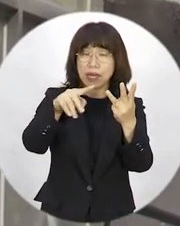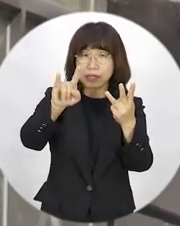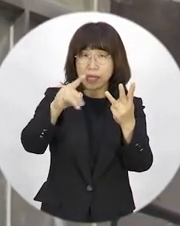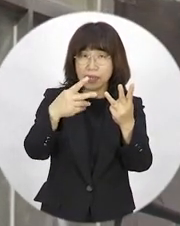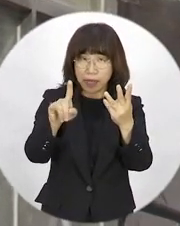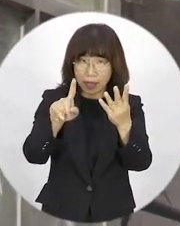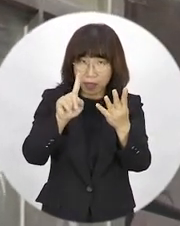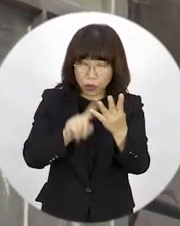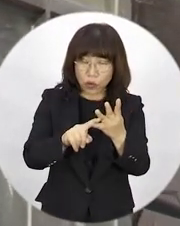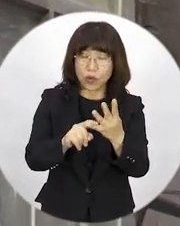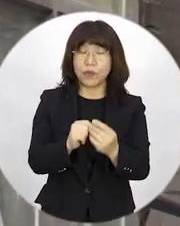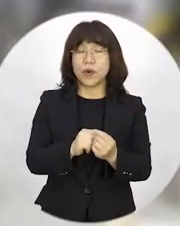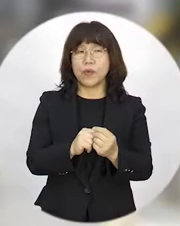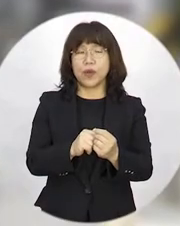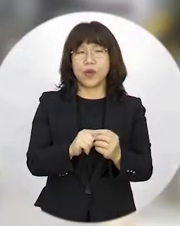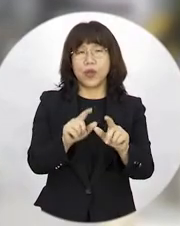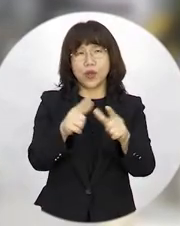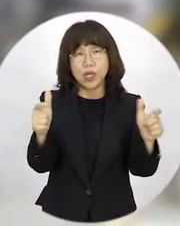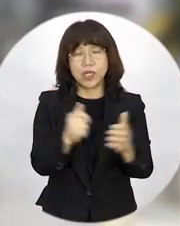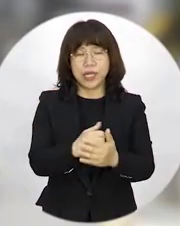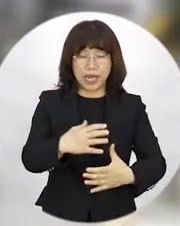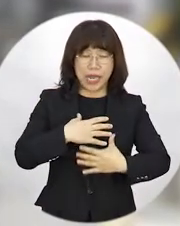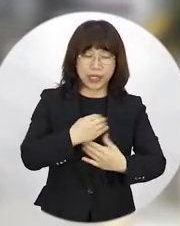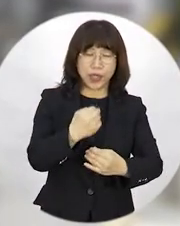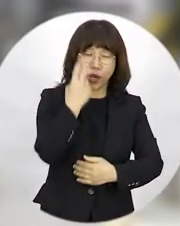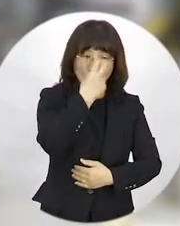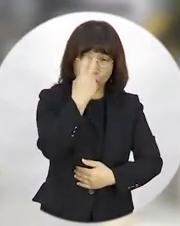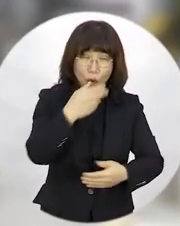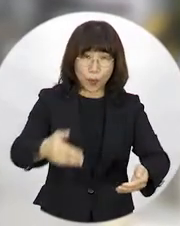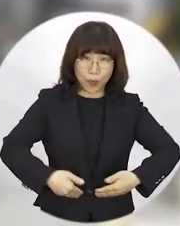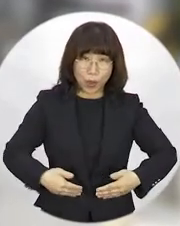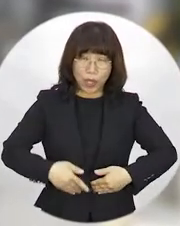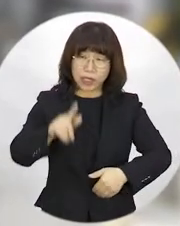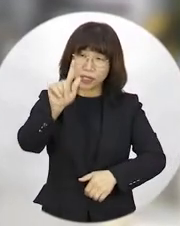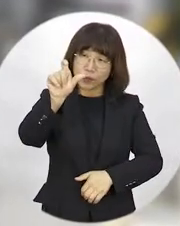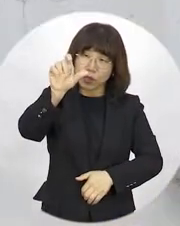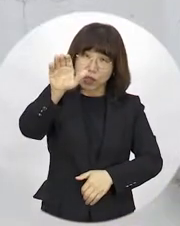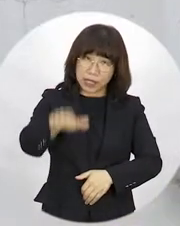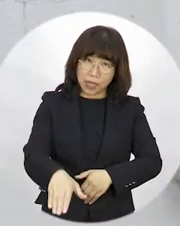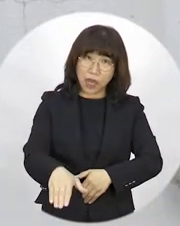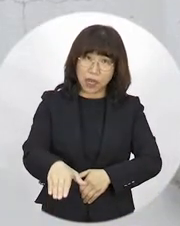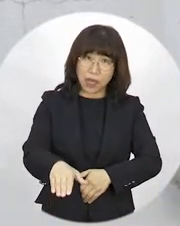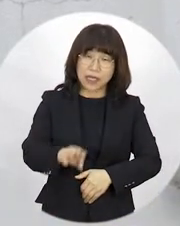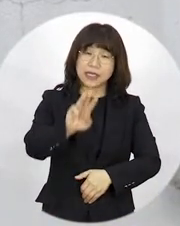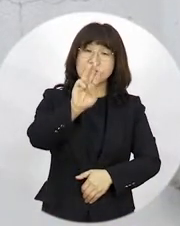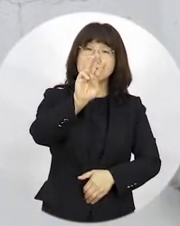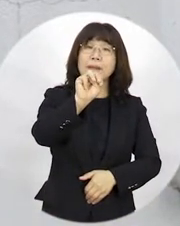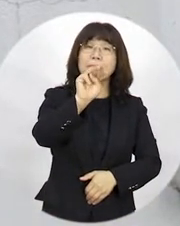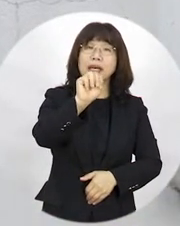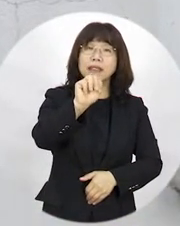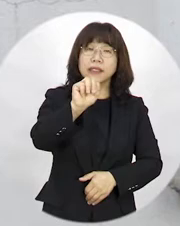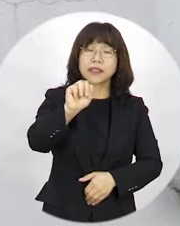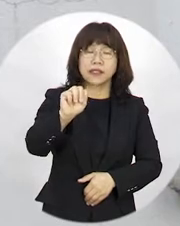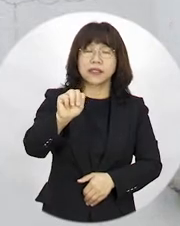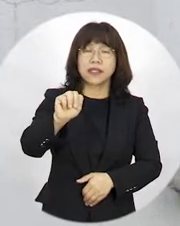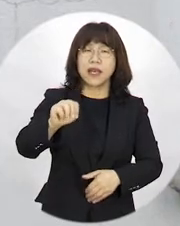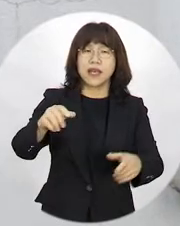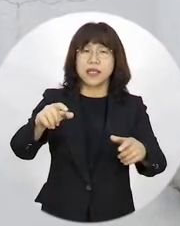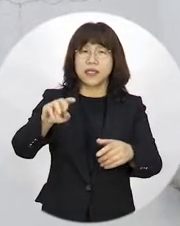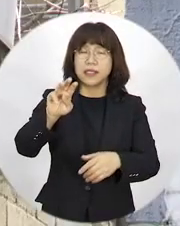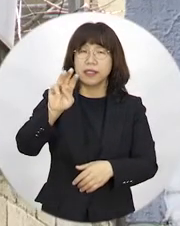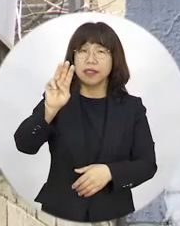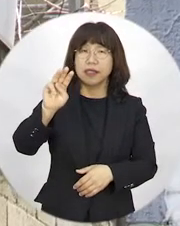m 이하의 근린생활시설 그리고 안전 확보를 위해 점검이 필요하다고 판단한 15층 이하 연면적 3만 제곱미터